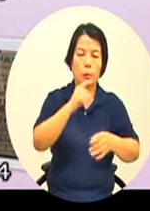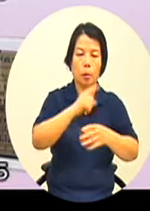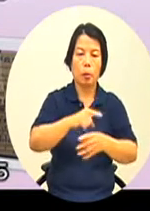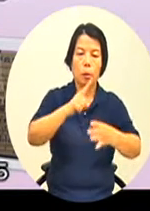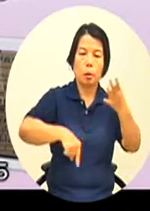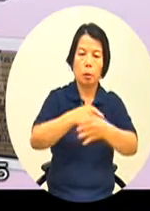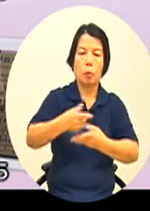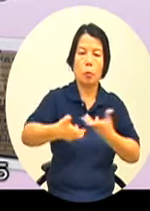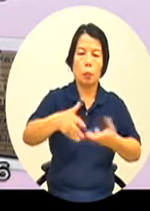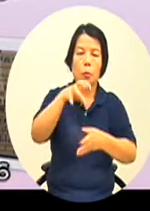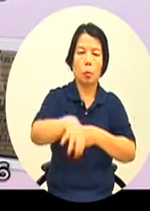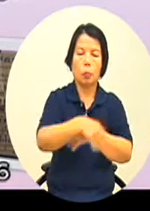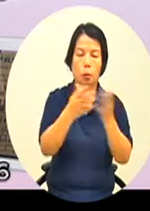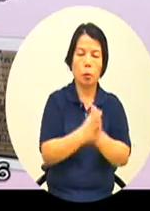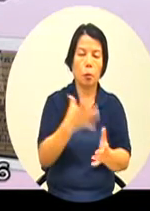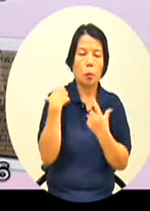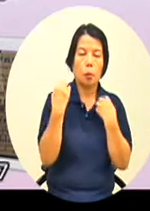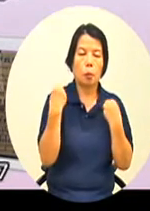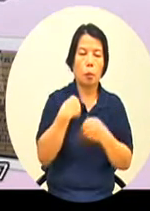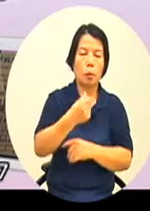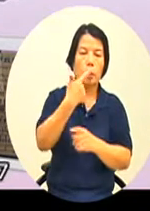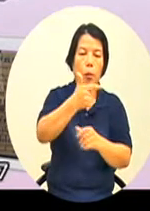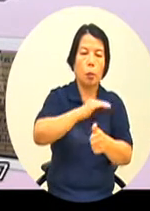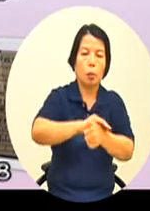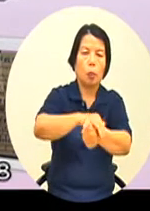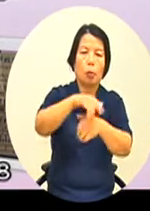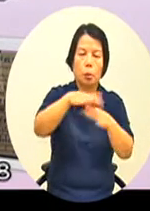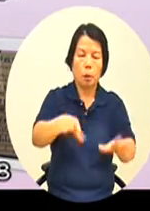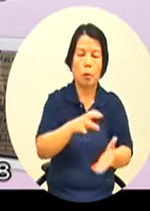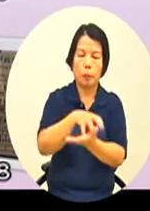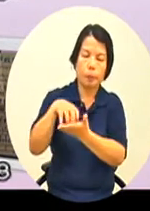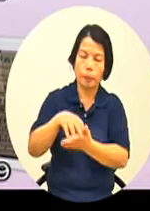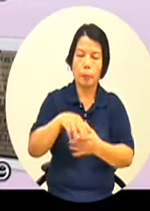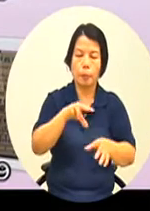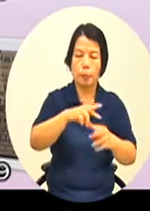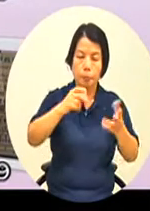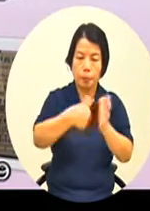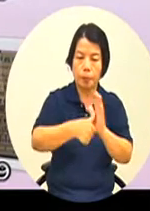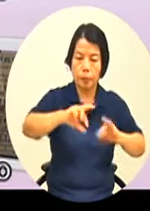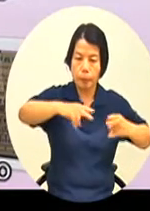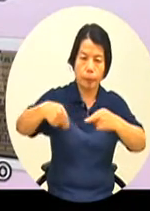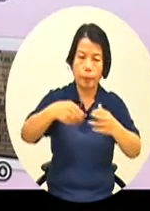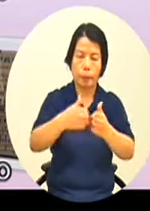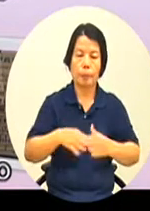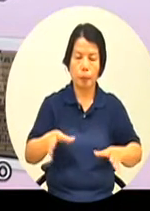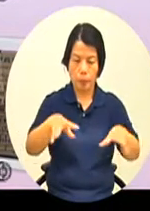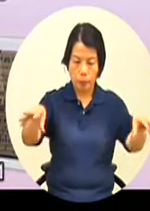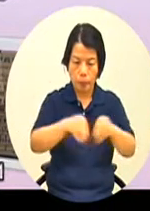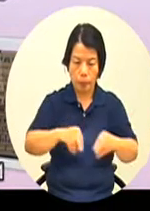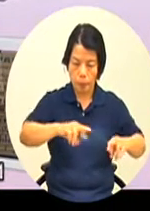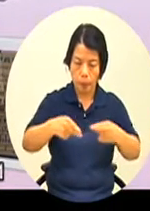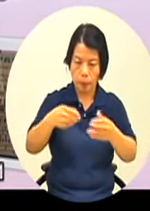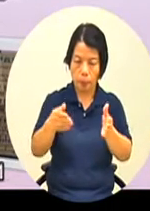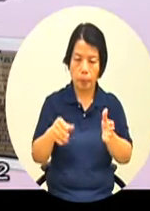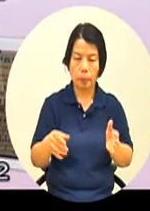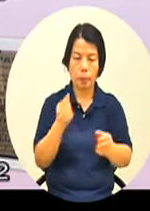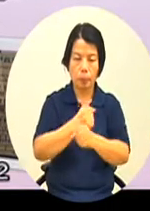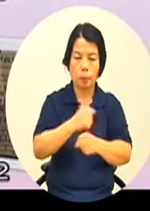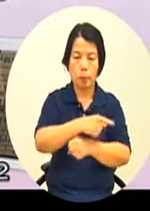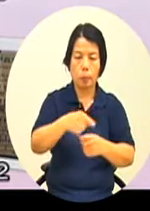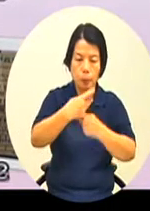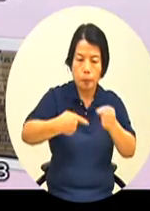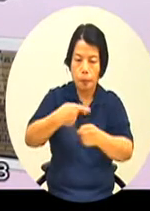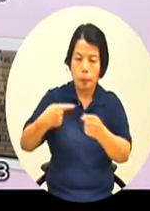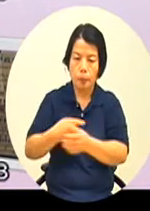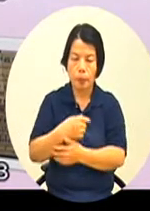改为原六龟户政事务所，也改为六龟办事处。那预计在这项整并工作部分，我们每年可遵